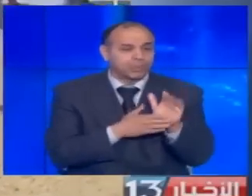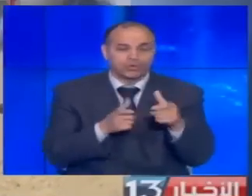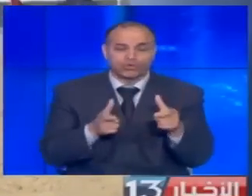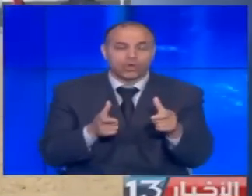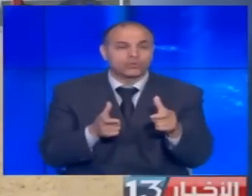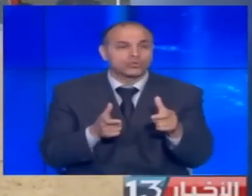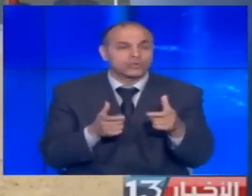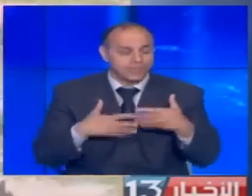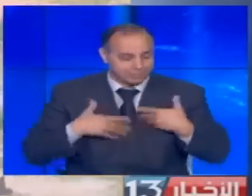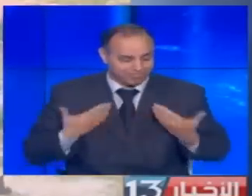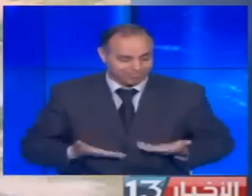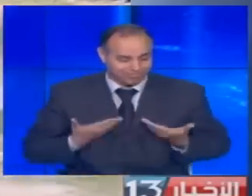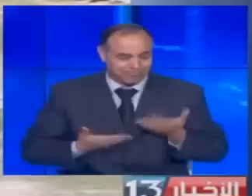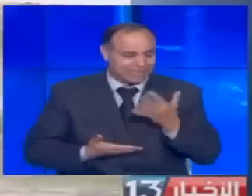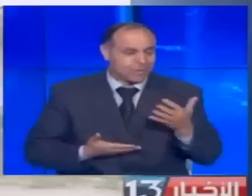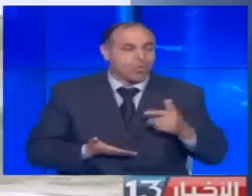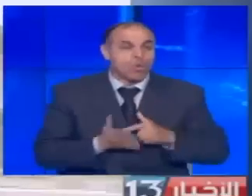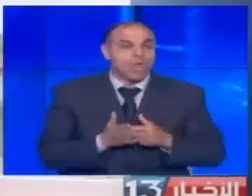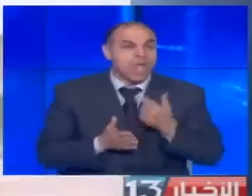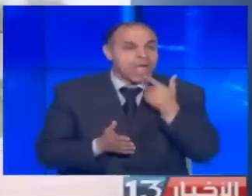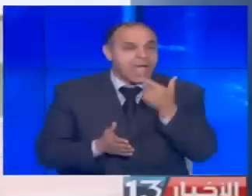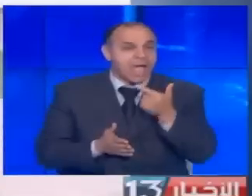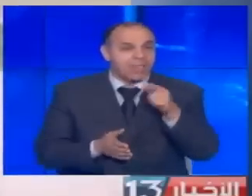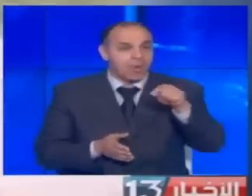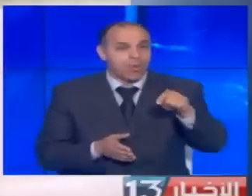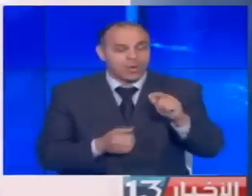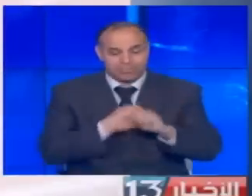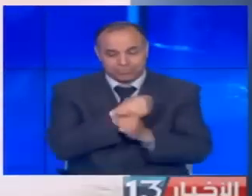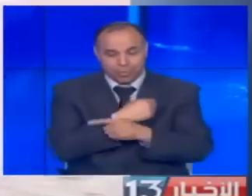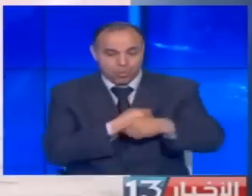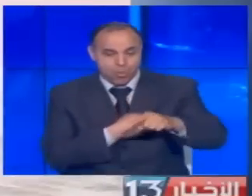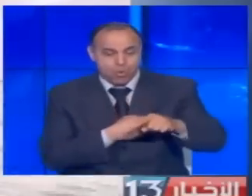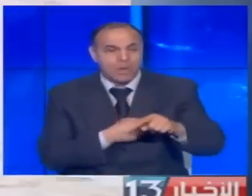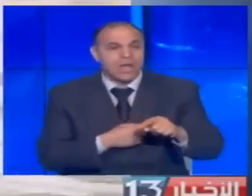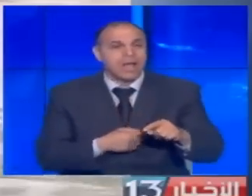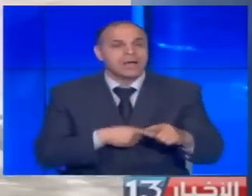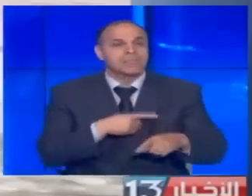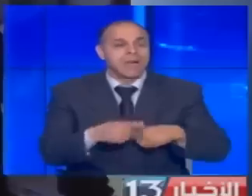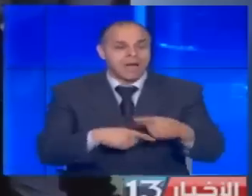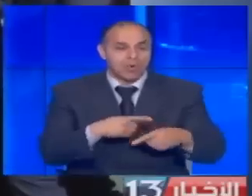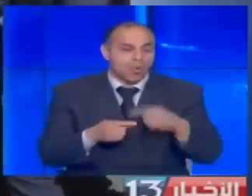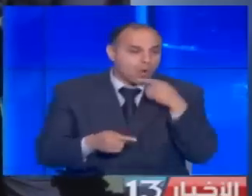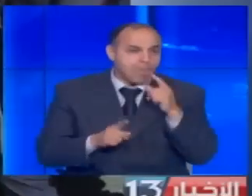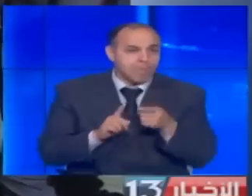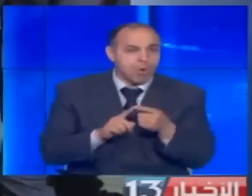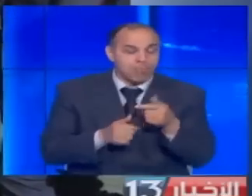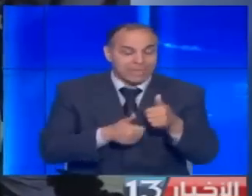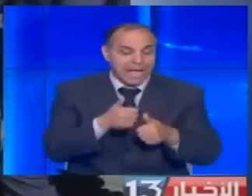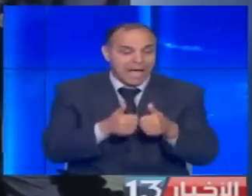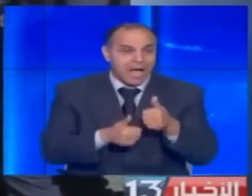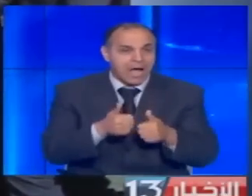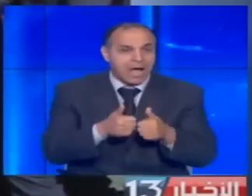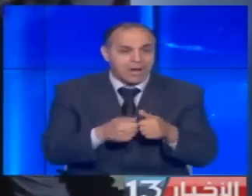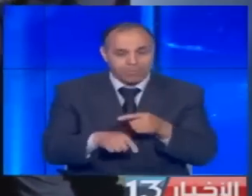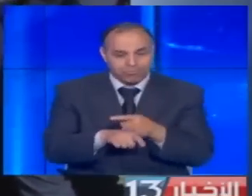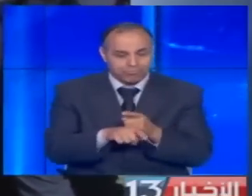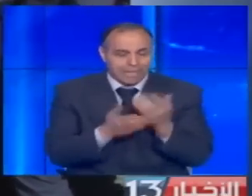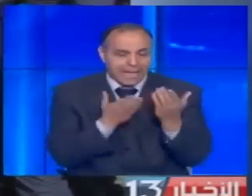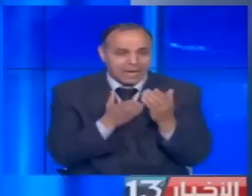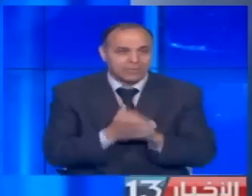لرفع معنويات التلاميذ خاصه وان طبيعه قليله تفصل معنا في احد اهم الامتحانات فى مشوارهم